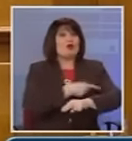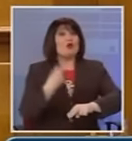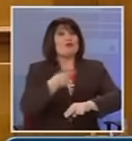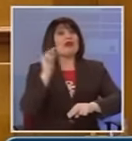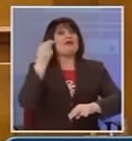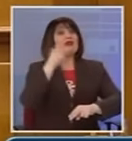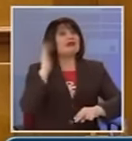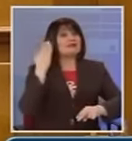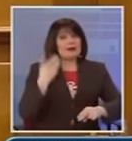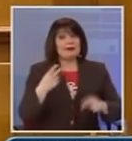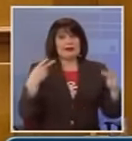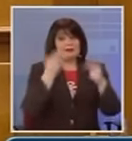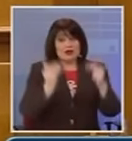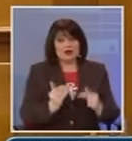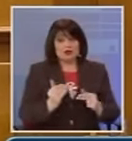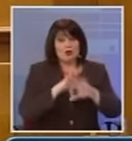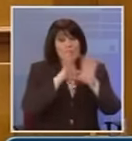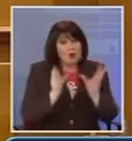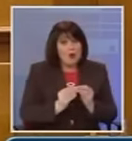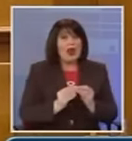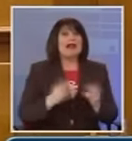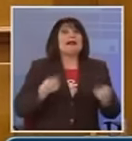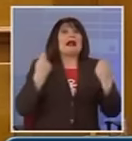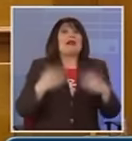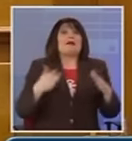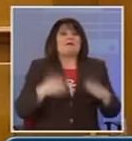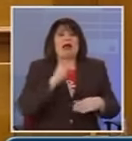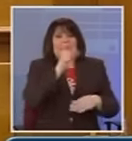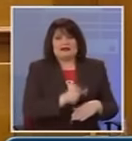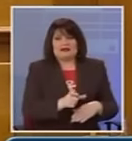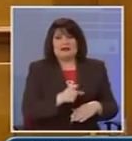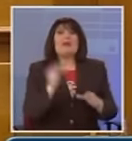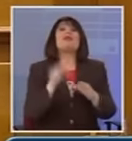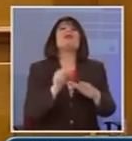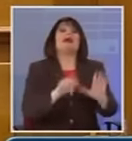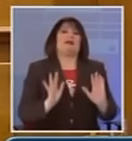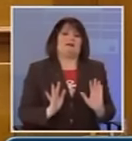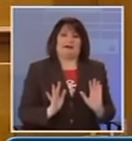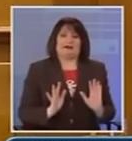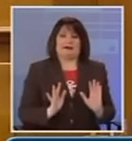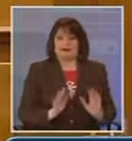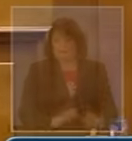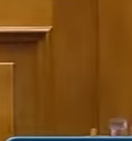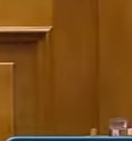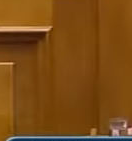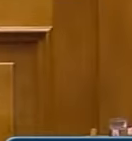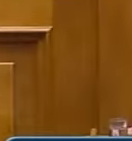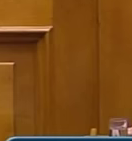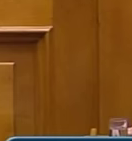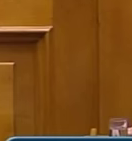που προϋπήρχαν. Αυτά τα κάναμε ήδη από τότε. Και εσείς βέβαια τότε δεν τα ψηφίσατε. Και δύο